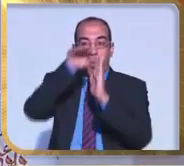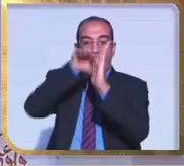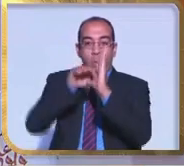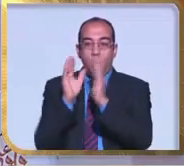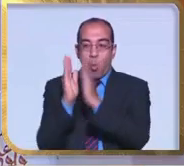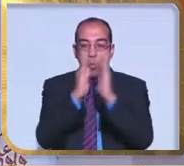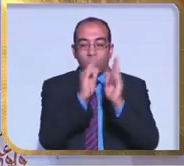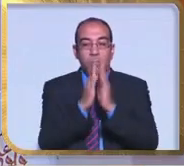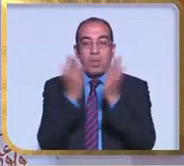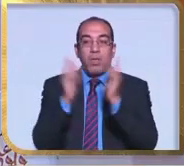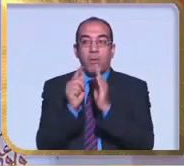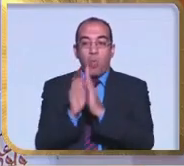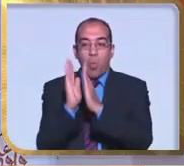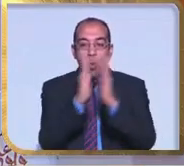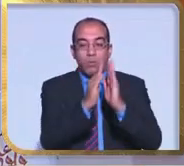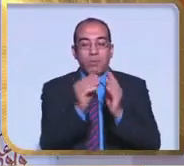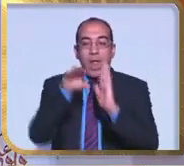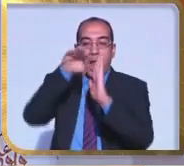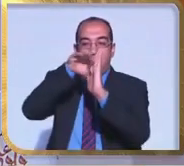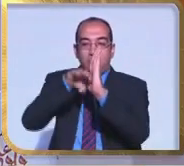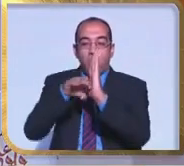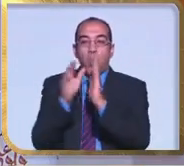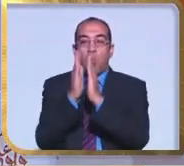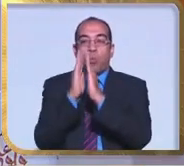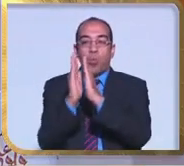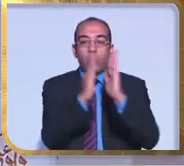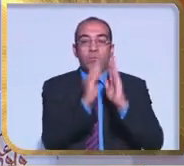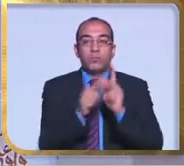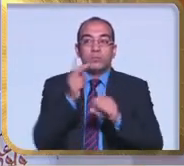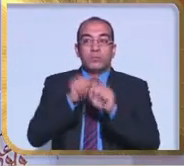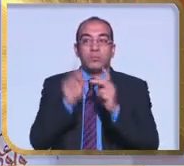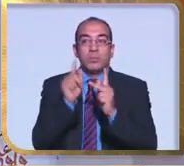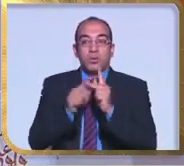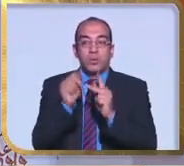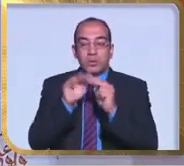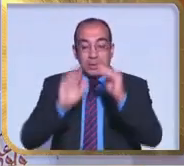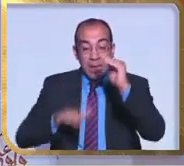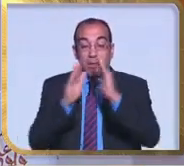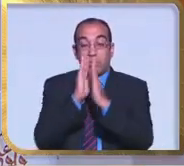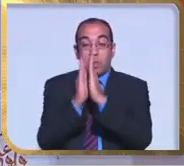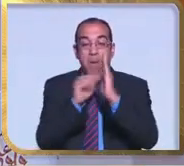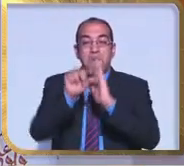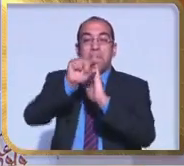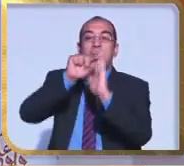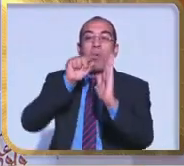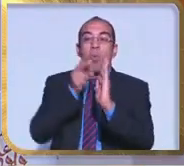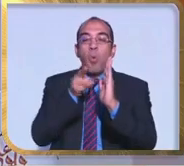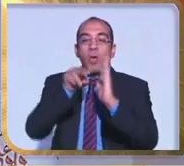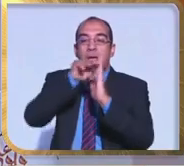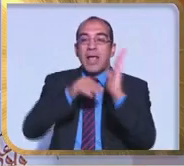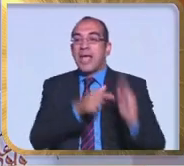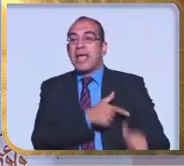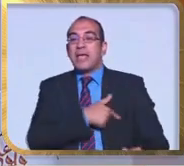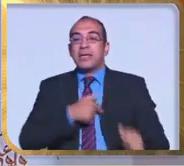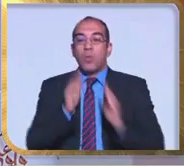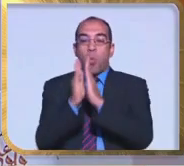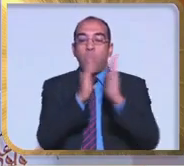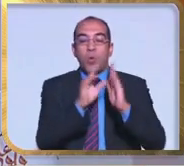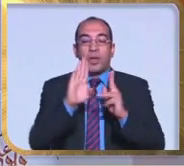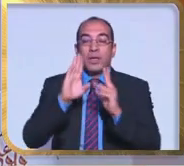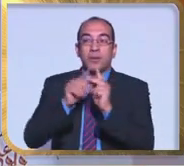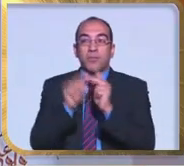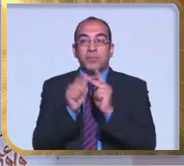يعني داخل الكتاب متقسم إلى كتب، تحت الكتب دي أبواب وسماها كتبا، يعني